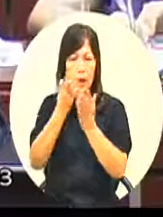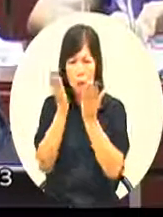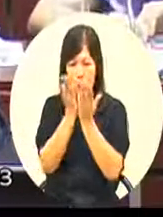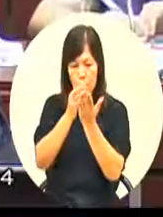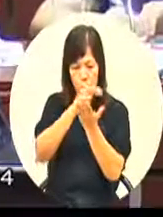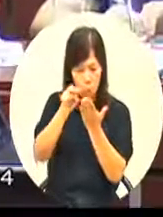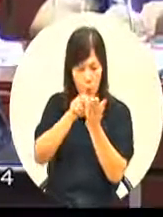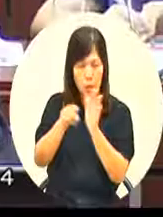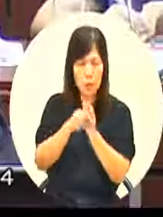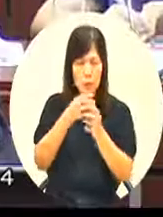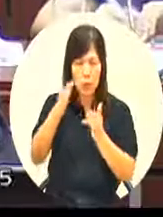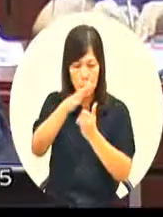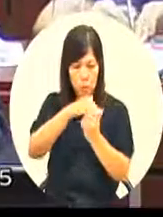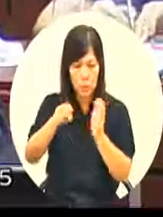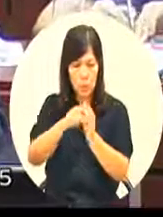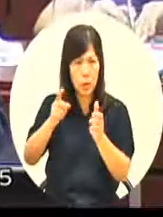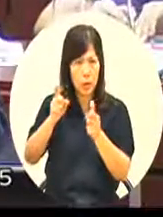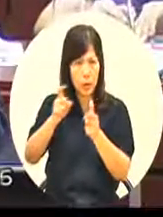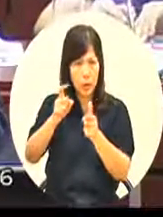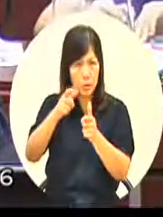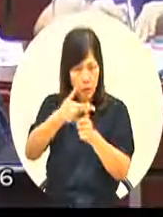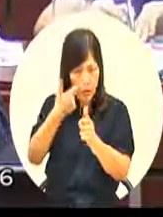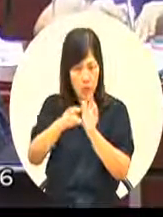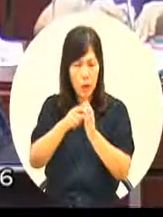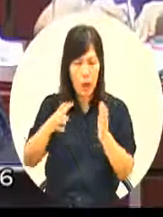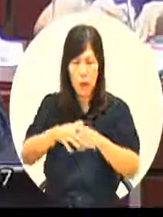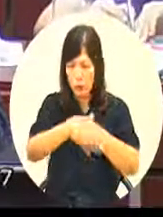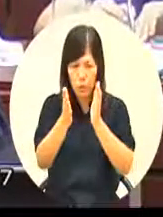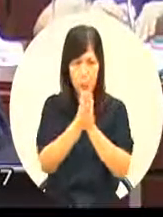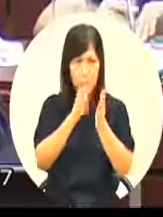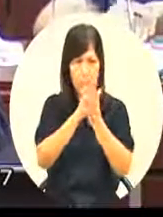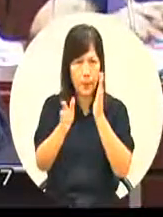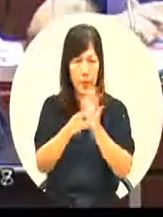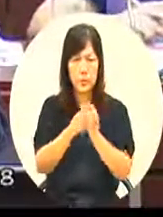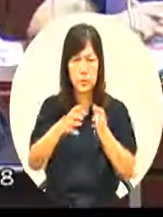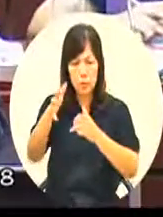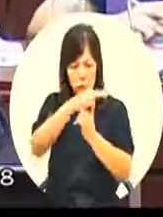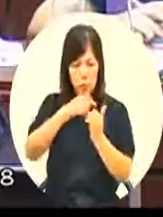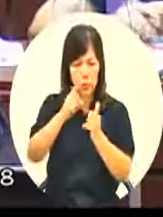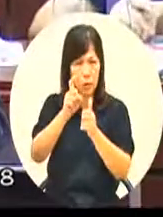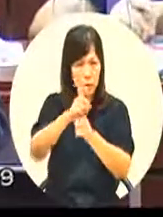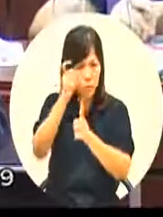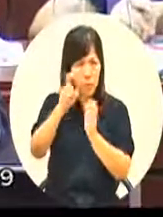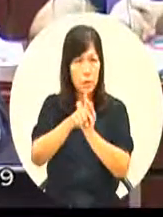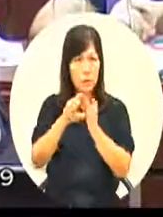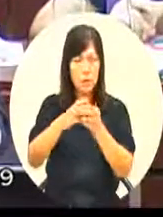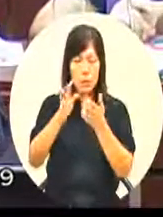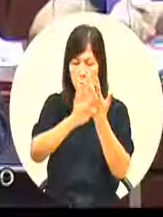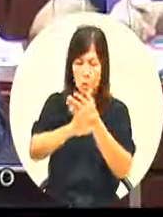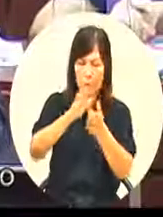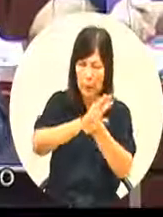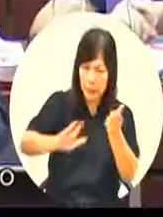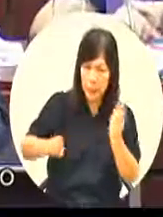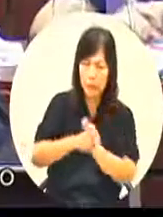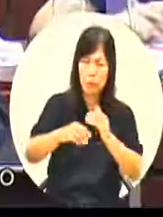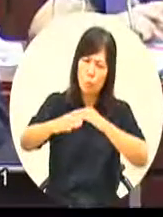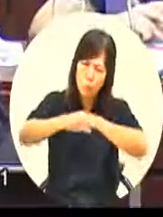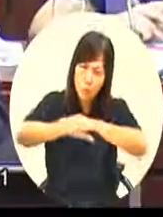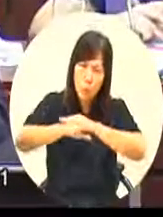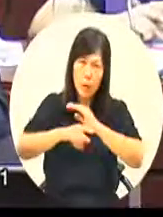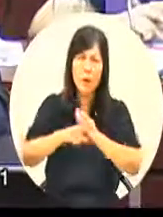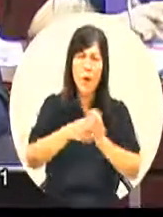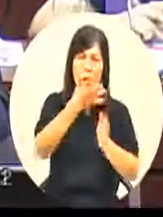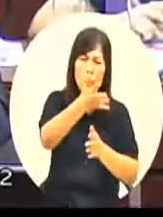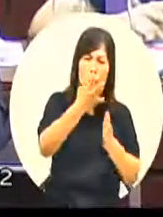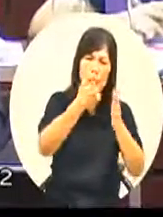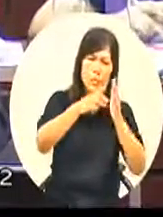六名，总排名是全国第十名。那政策领导力我刚刚提到了，有这些因素的影响，所以持平。你先问校长说，你觉